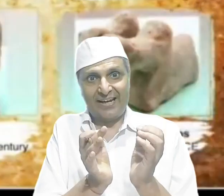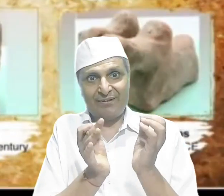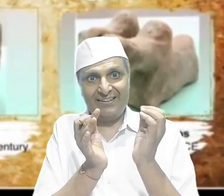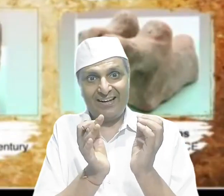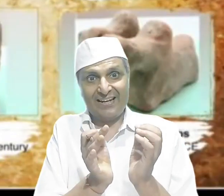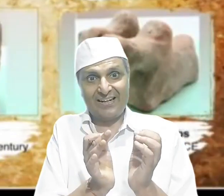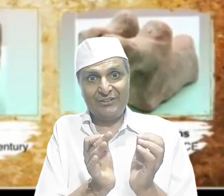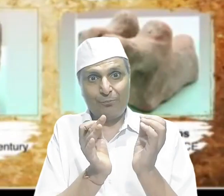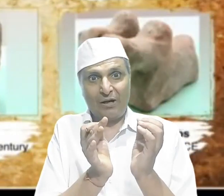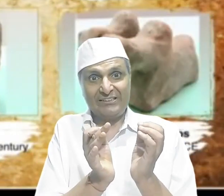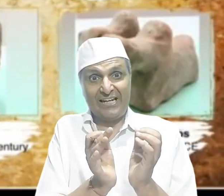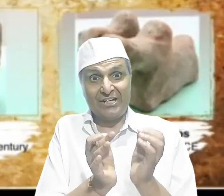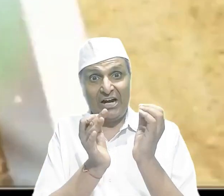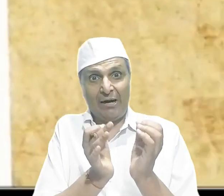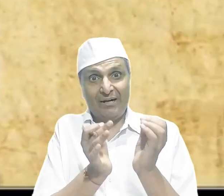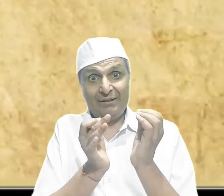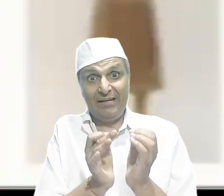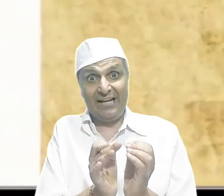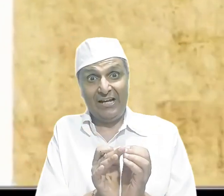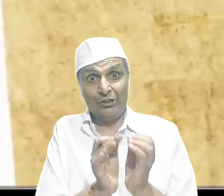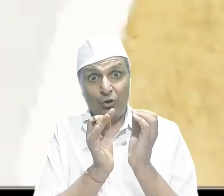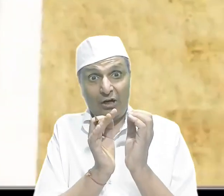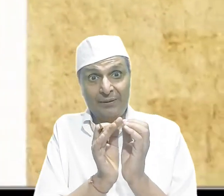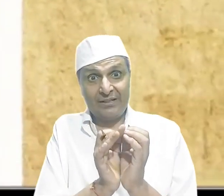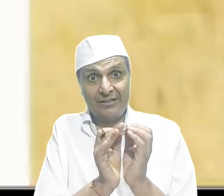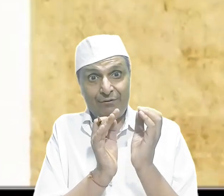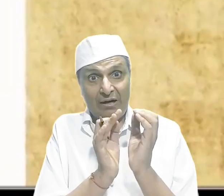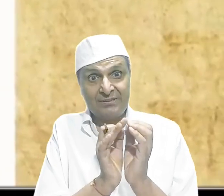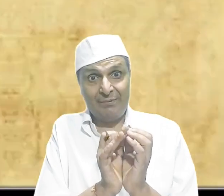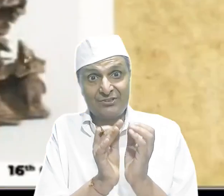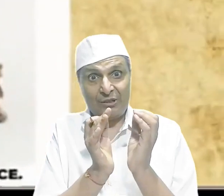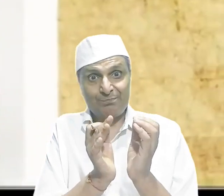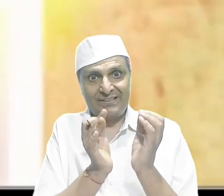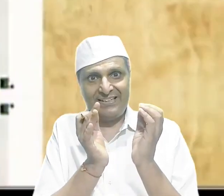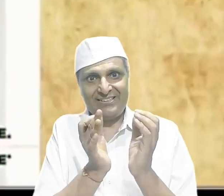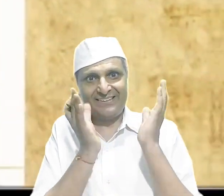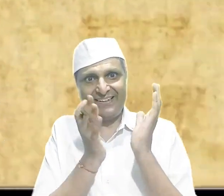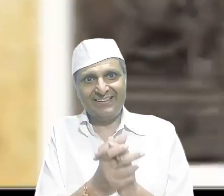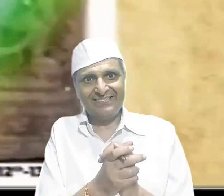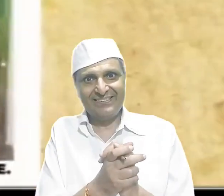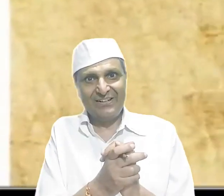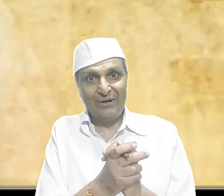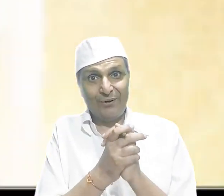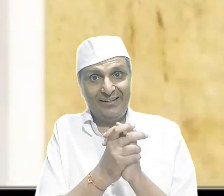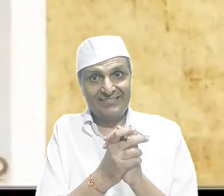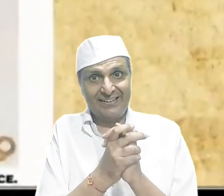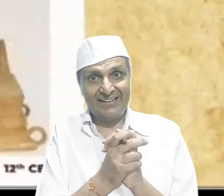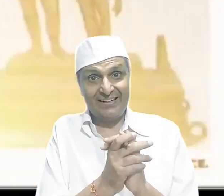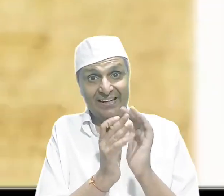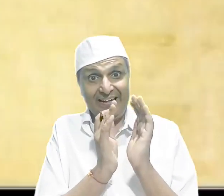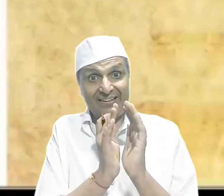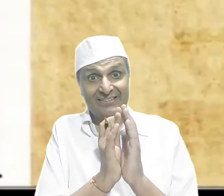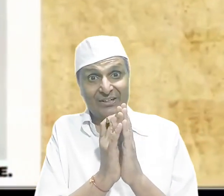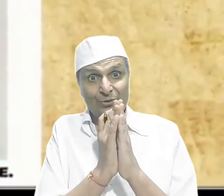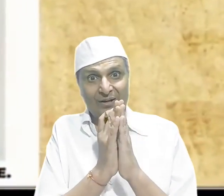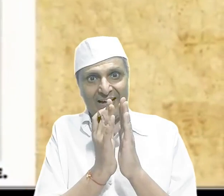157 कलाकृति और पुरूष अब मिले हैं जो अब तक की वापसी में सबसे ज्यादा है और इसके